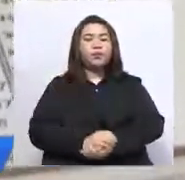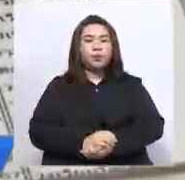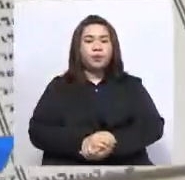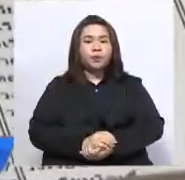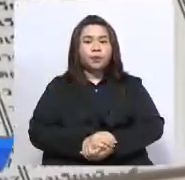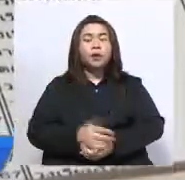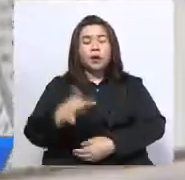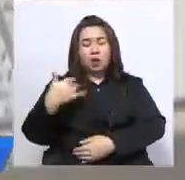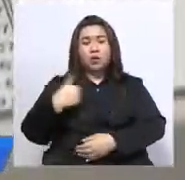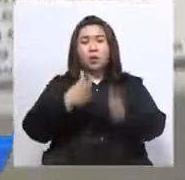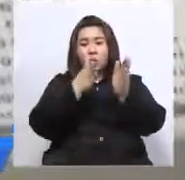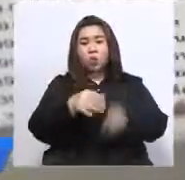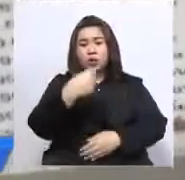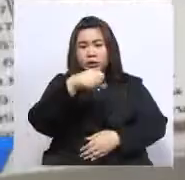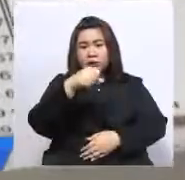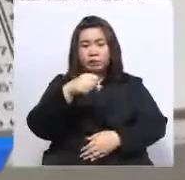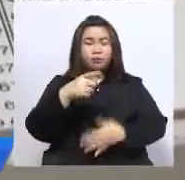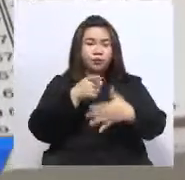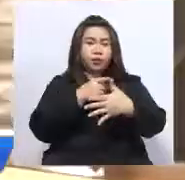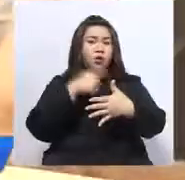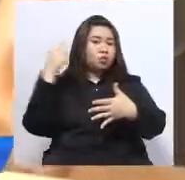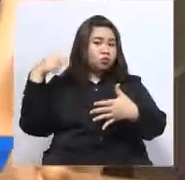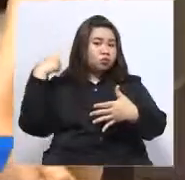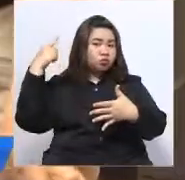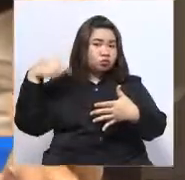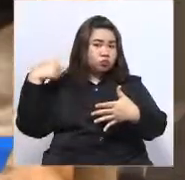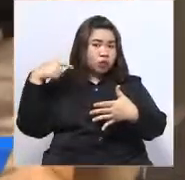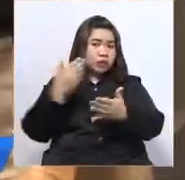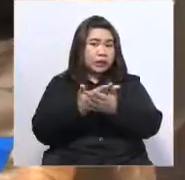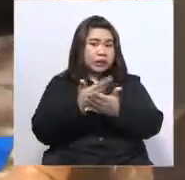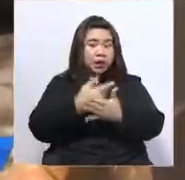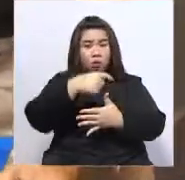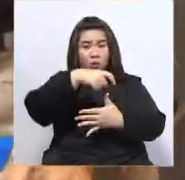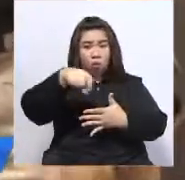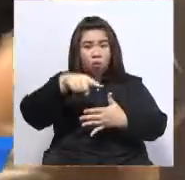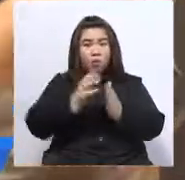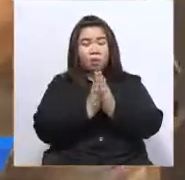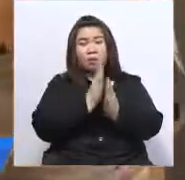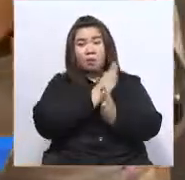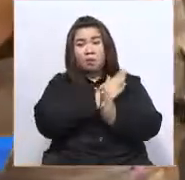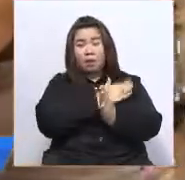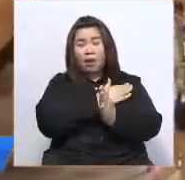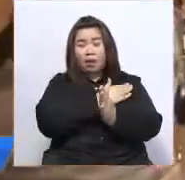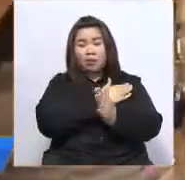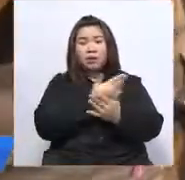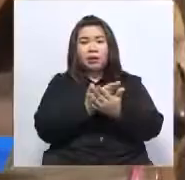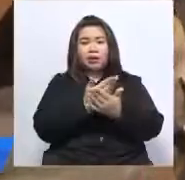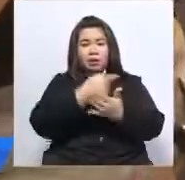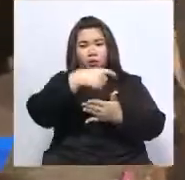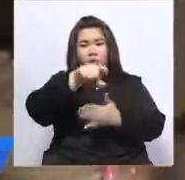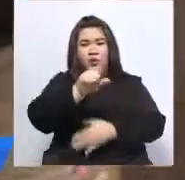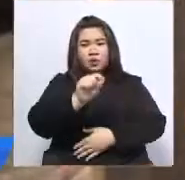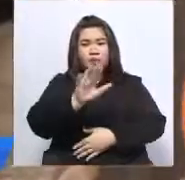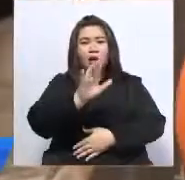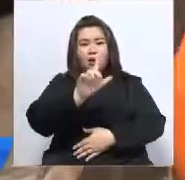ที่คฤหัสถ์ทั้ง4คนได้แก่นางสาวนุชชลาสิทธินอกผู้รับเงินจากวัดสะเกดค่ะจำนวน25 ล้านบาท